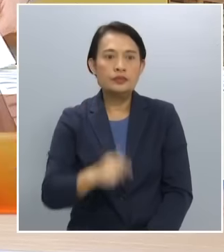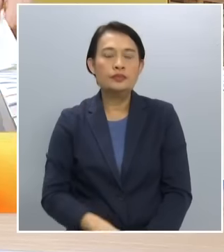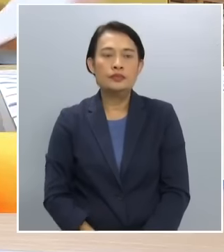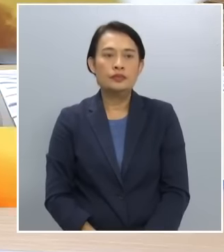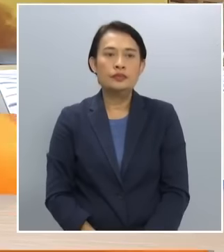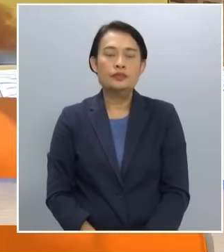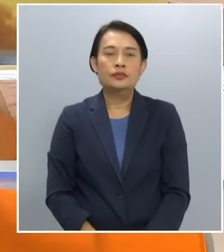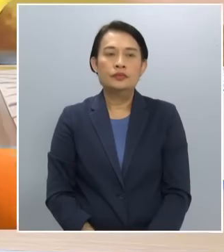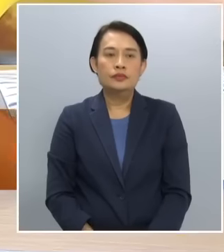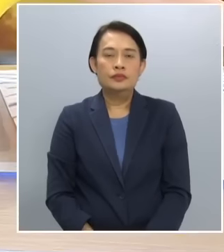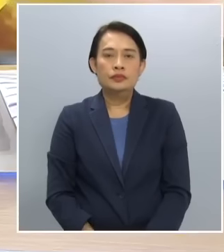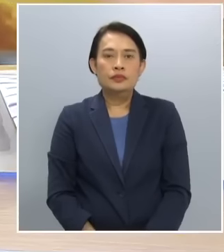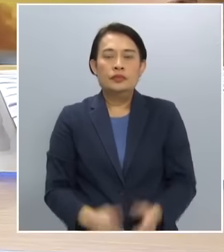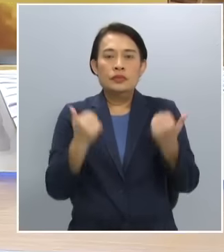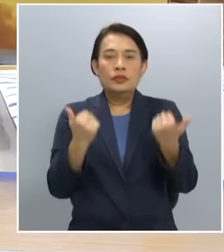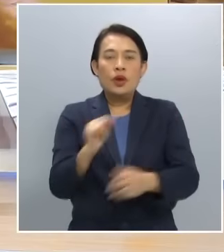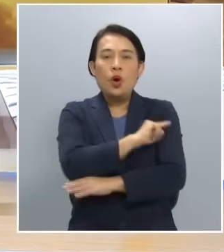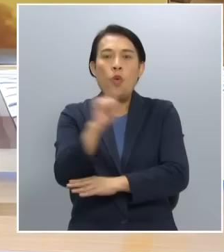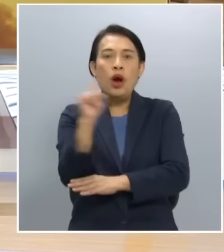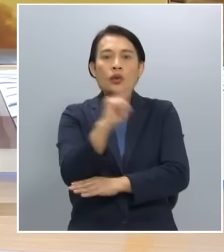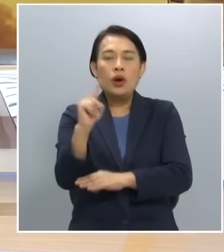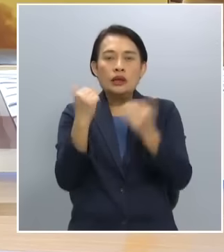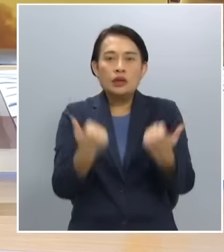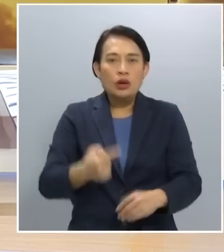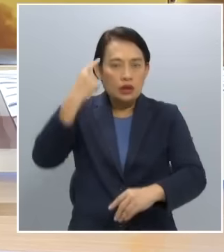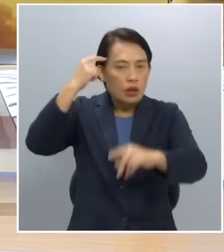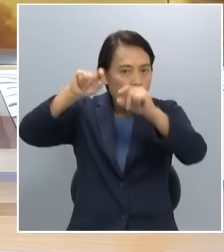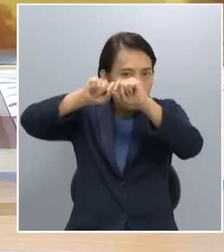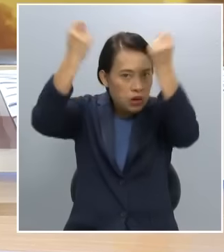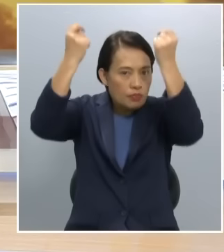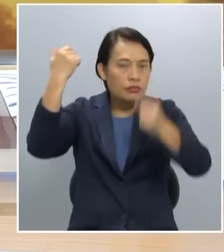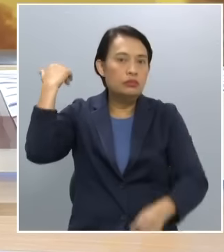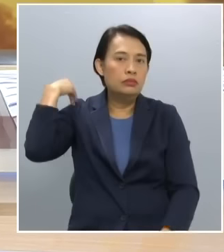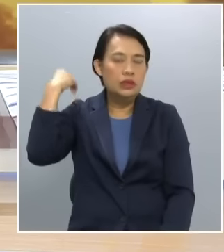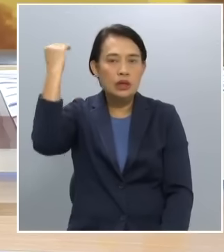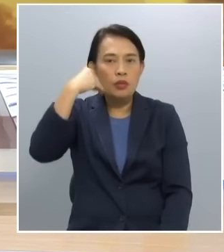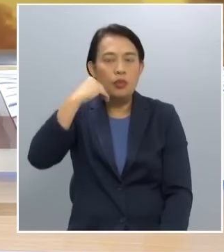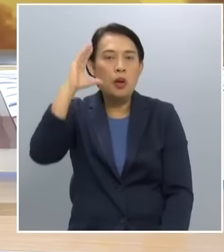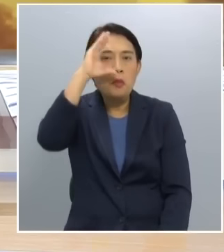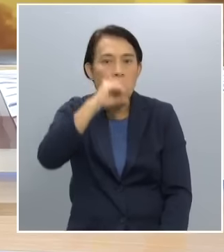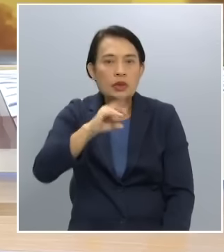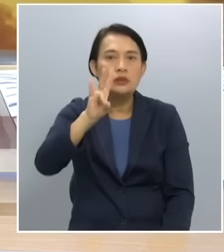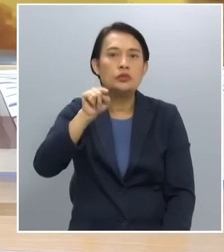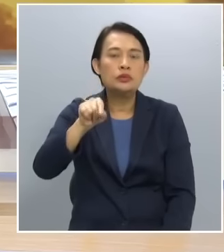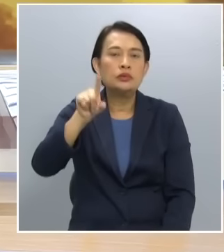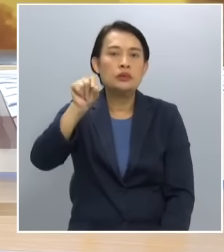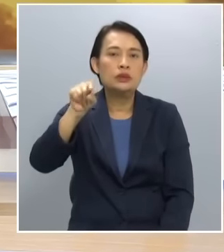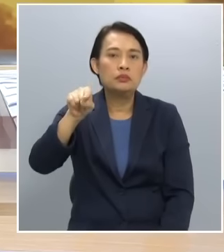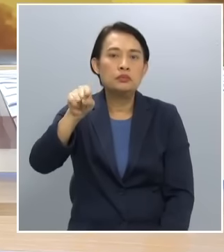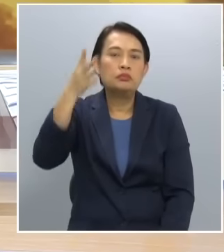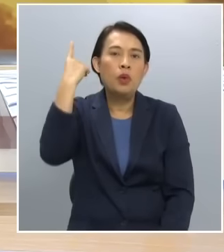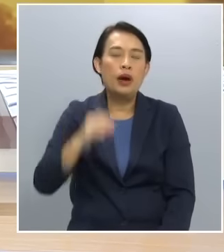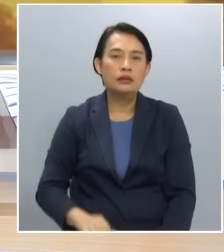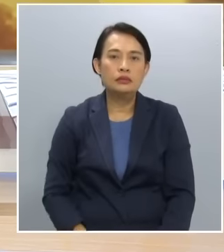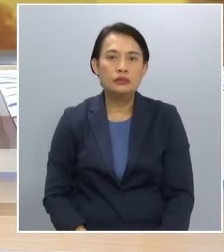เหตุคั่งรายวันนี่แทบจะมีทุกคืนแล้วเนี่ยอเมื่อคืนนี้ก็อีก 1920นตบชบางเลน